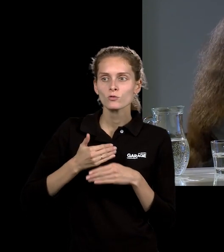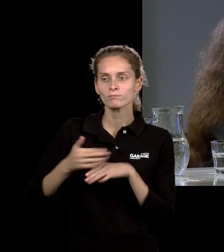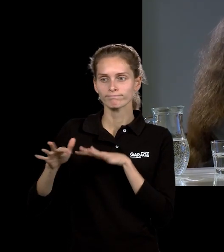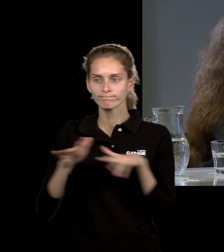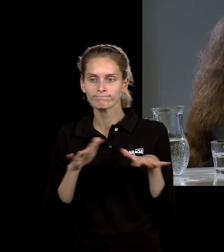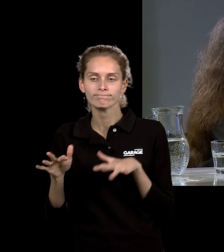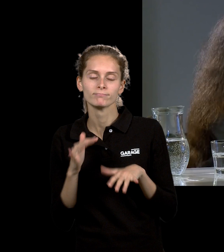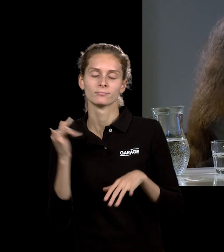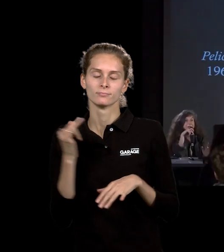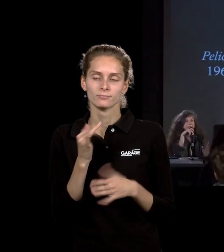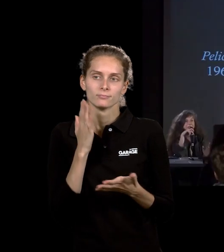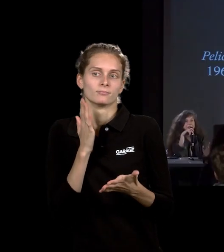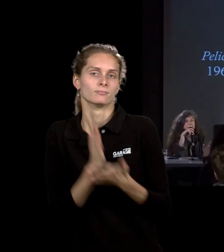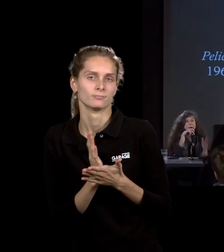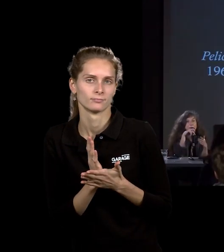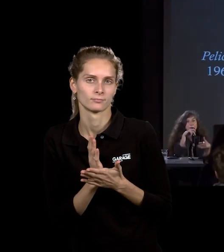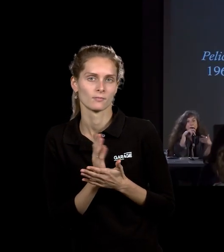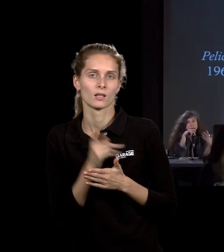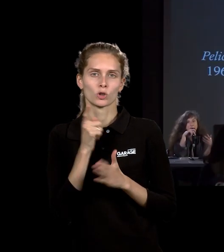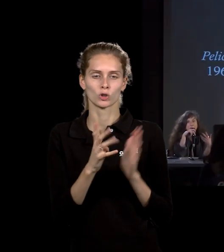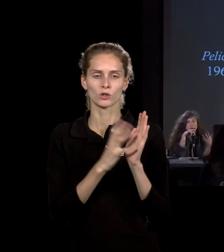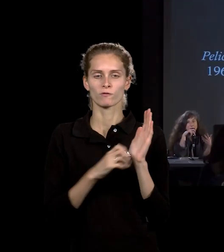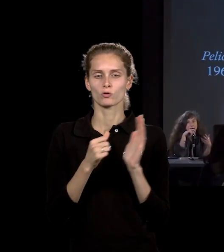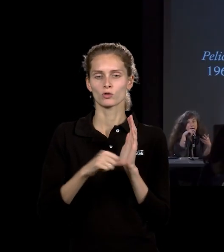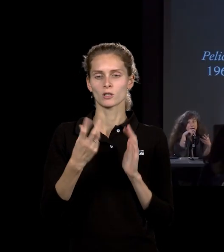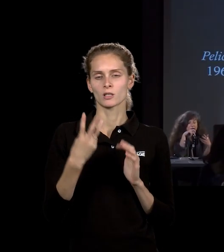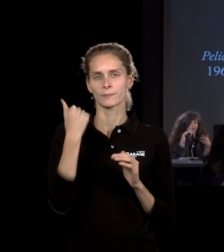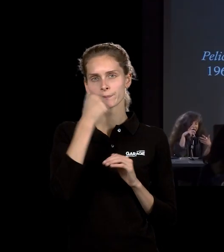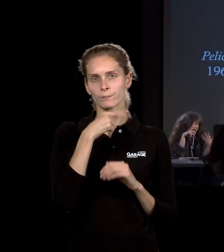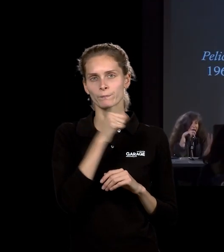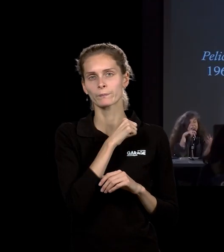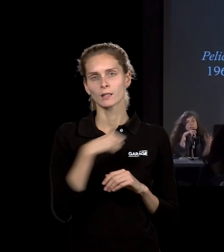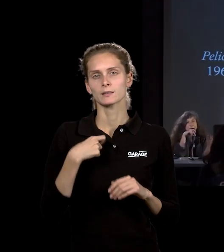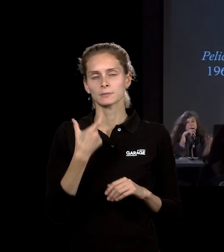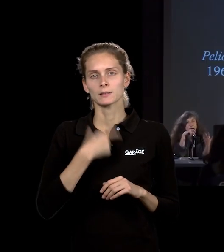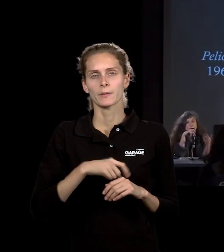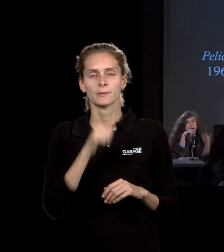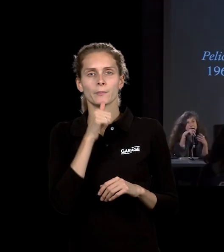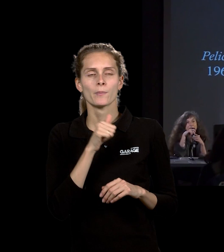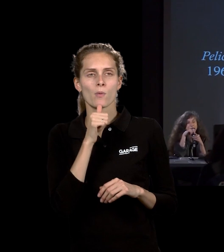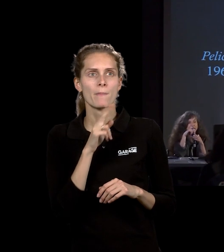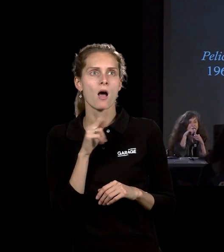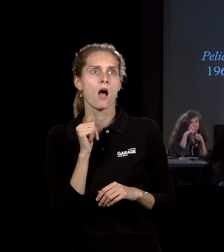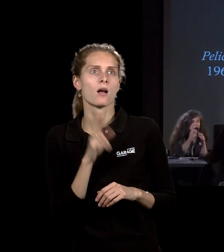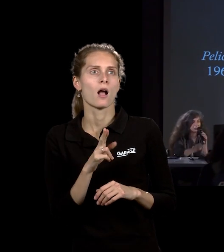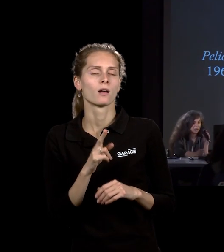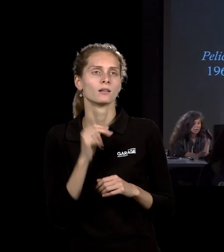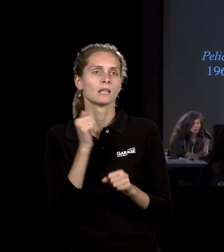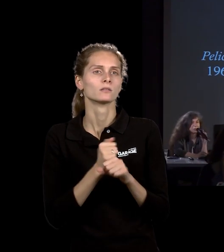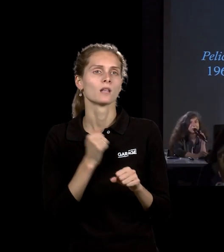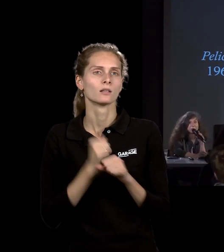уже показывает. И в 63-м году он сам пробует себя как не как хореограф, а как создатель